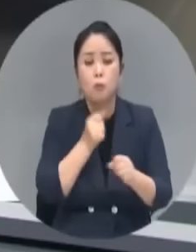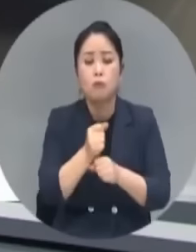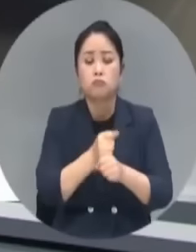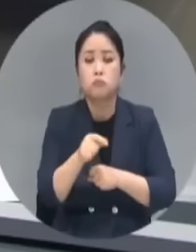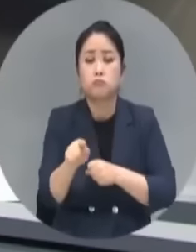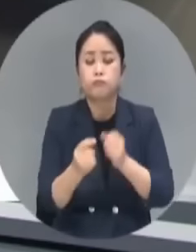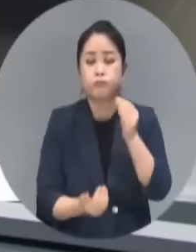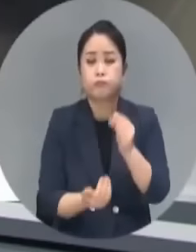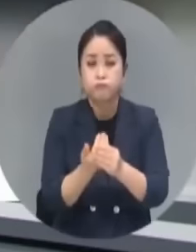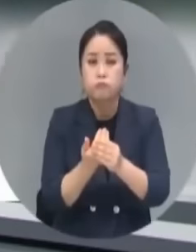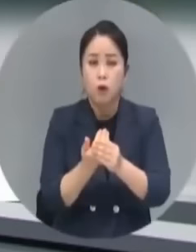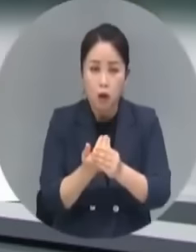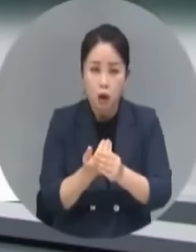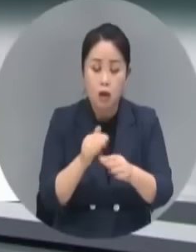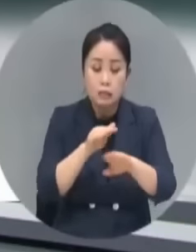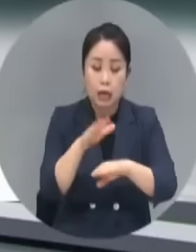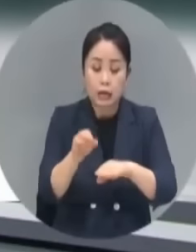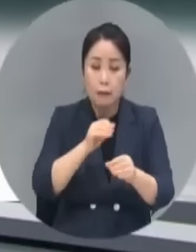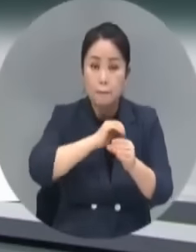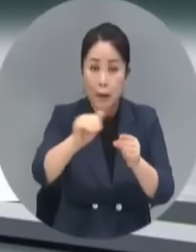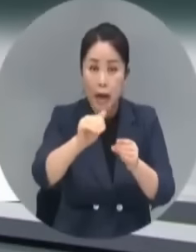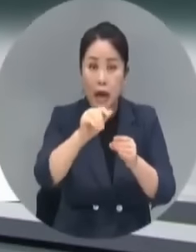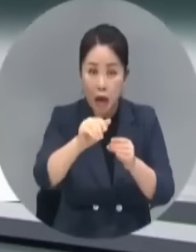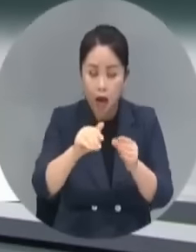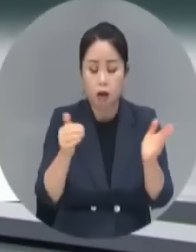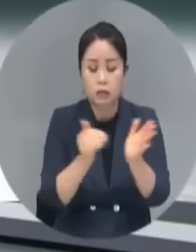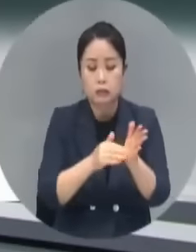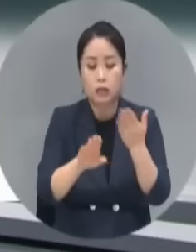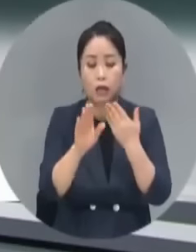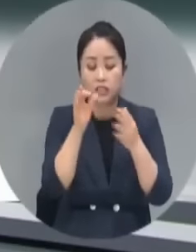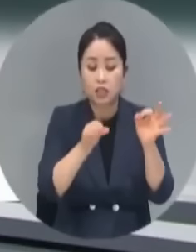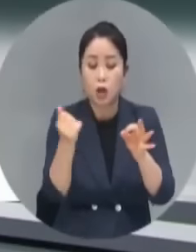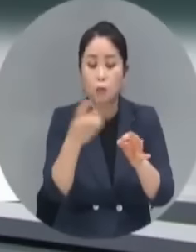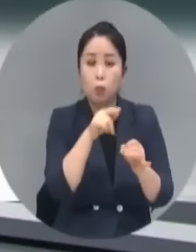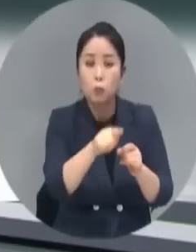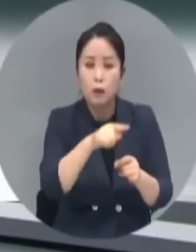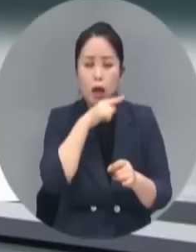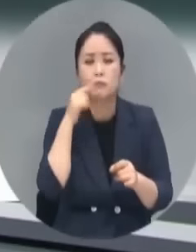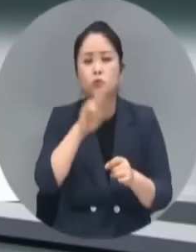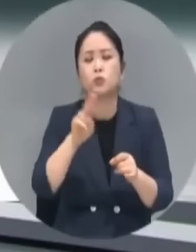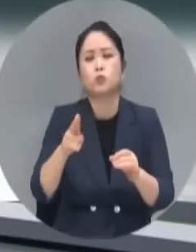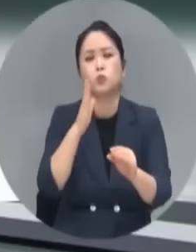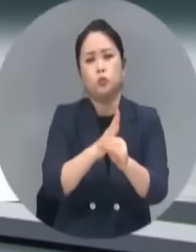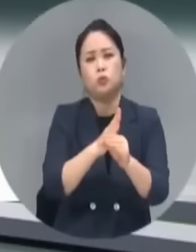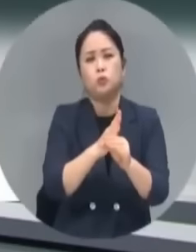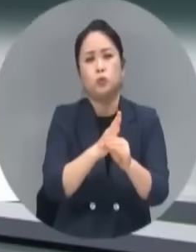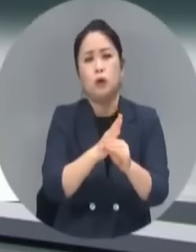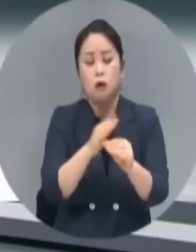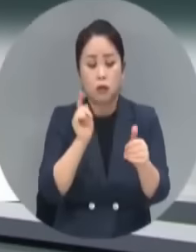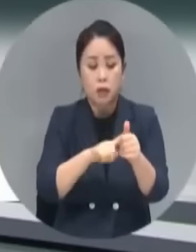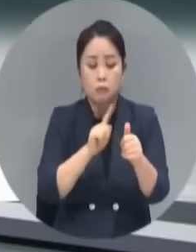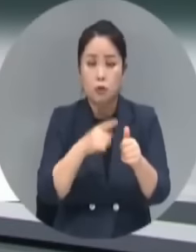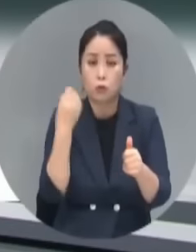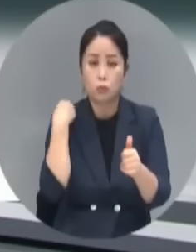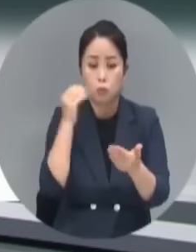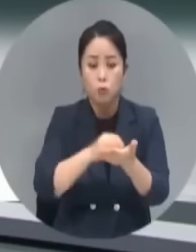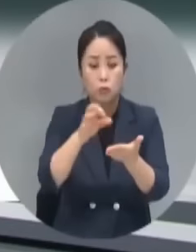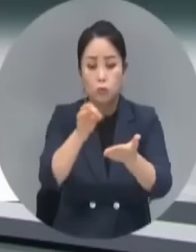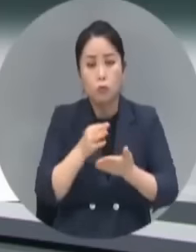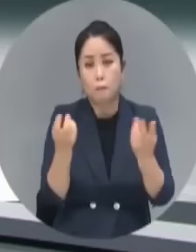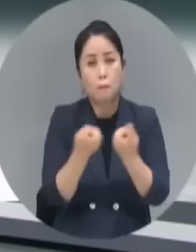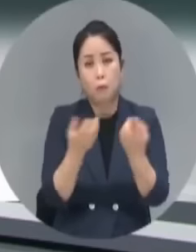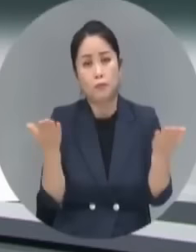차값을 입금한 계좌가 알고 보니 압류 계좌였다는 건데요. 이 남성, 돈을 돌려받을 수 있는 방법이